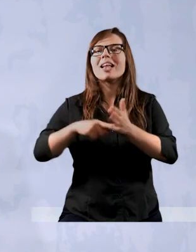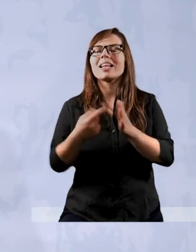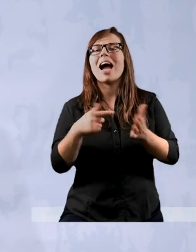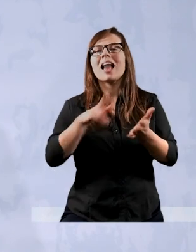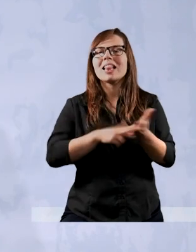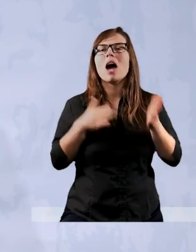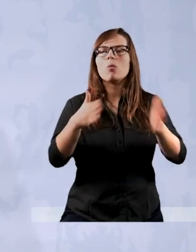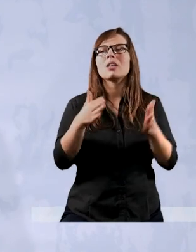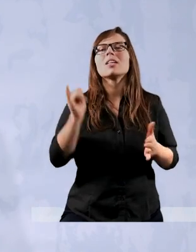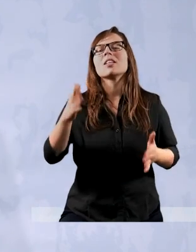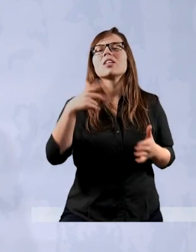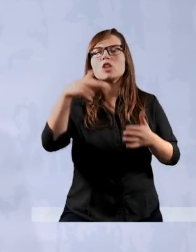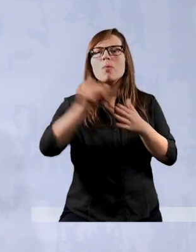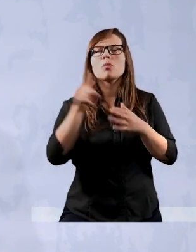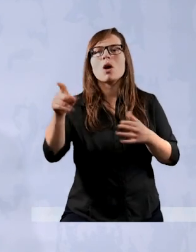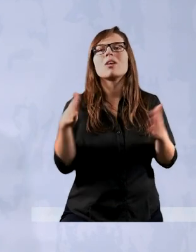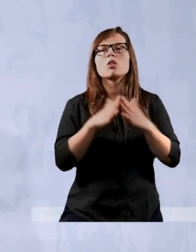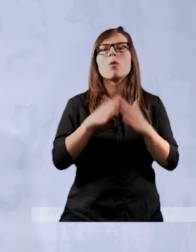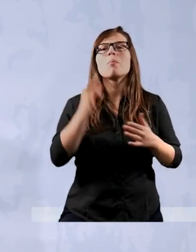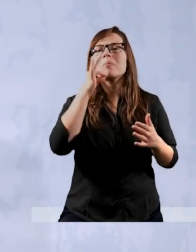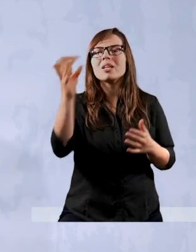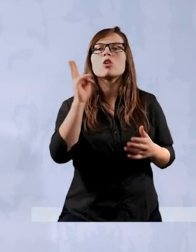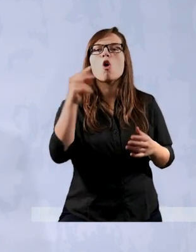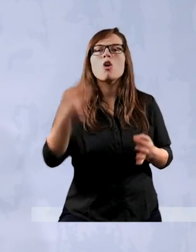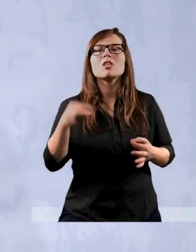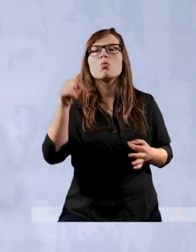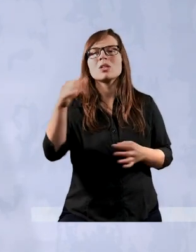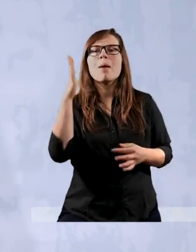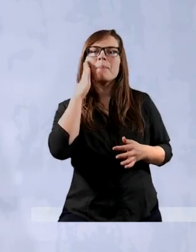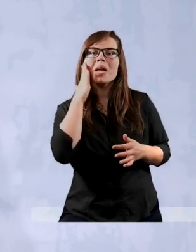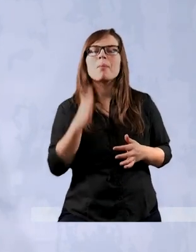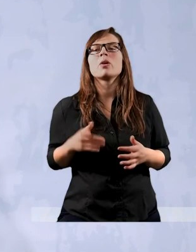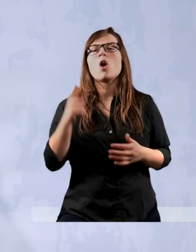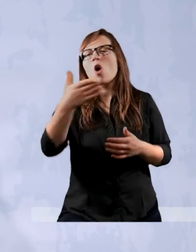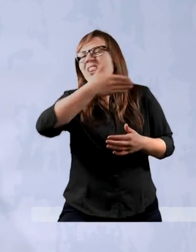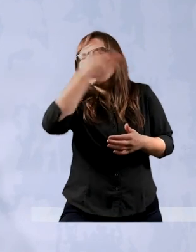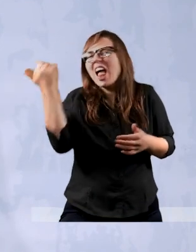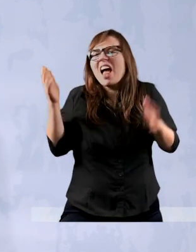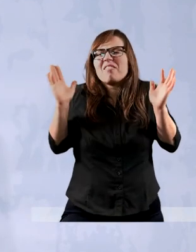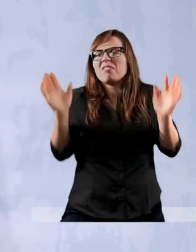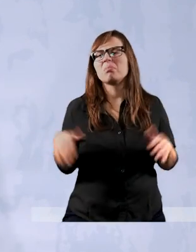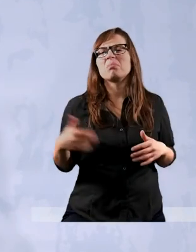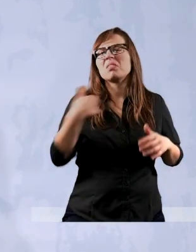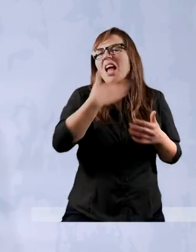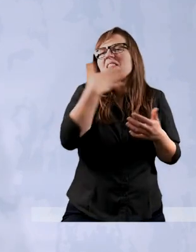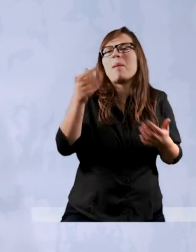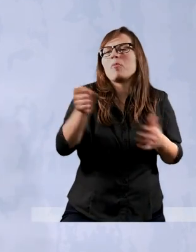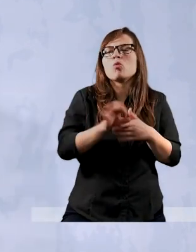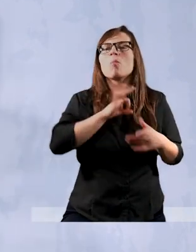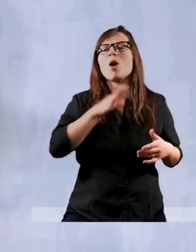ulicy, idziemy do jego domu i pytam się, kto dzisiaj u ciebie mieszka? A on mówi, nie wiem, zresztą ja nie mam kluczy